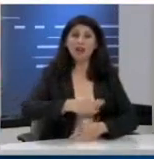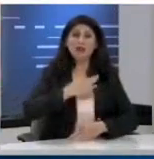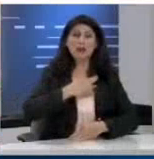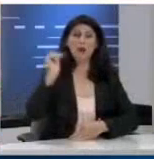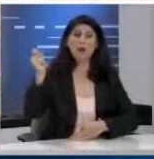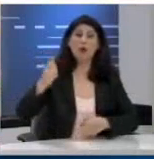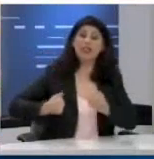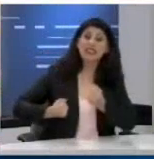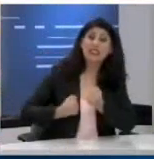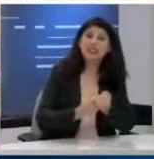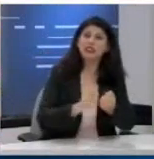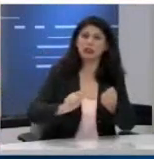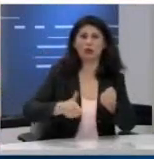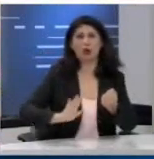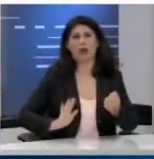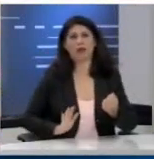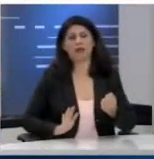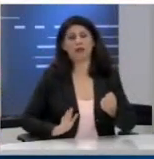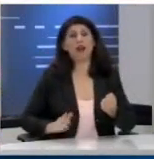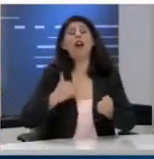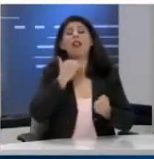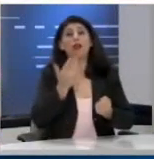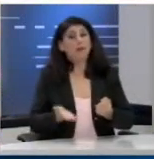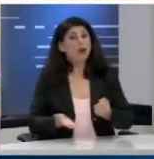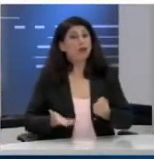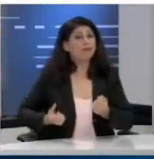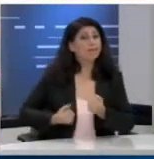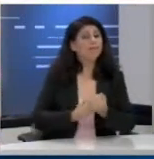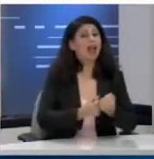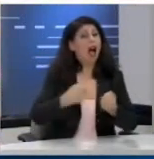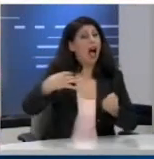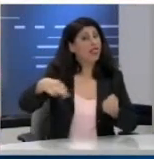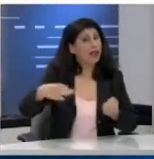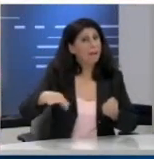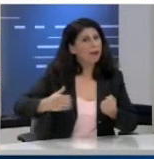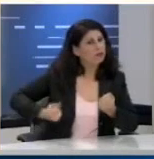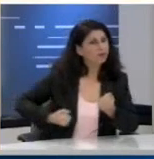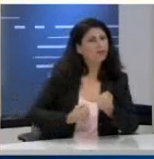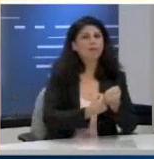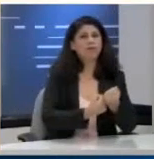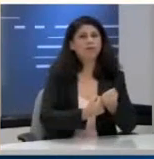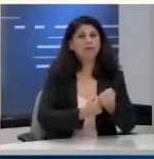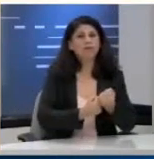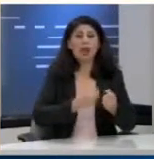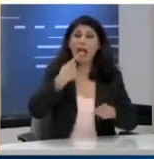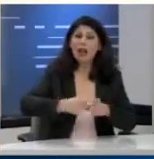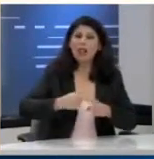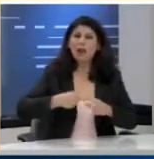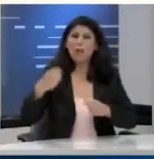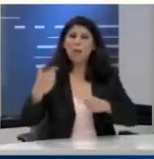πολιτική στήριξη της φτώχειας. Δεν μπόρεσε να υλοποιήσει μια πολιτική στήριξη για τους αδύναμους. Μια χώρα που